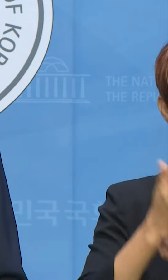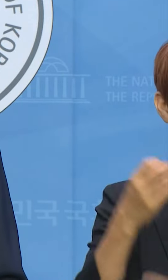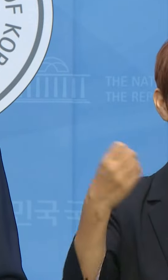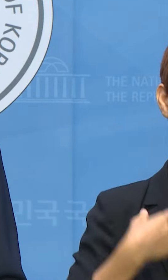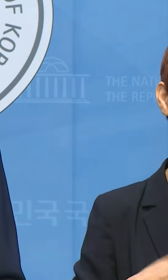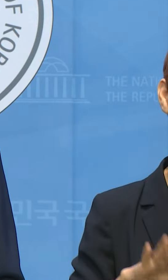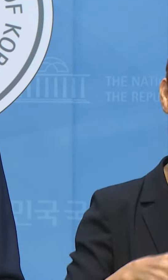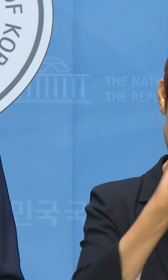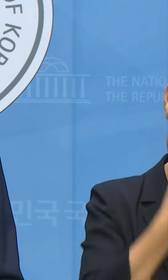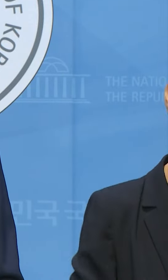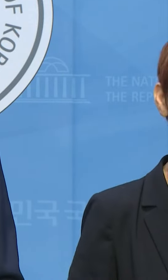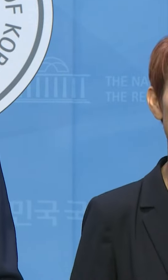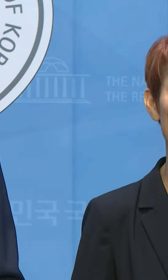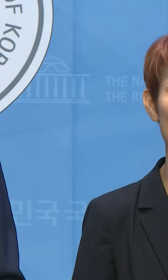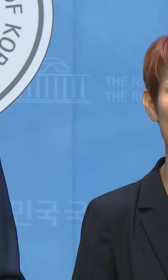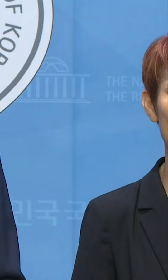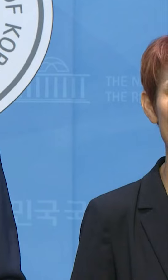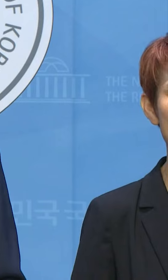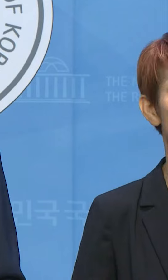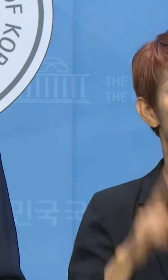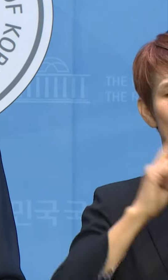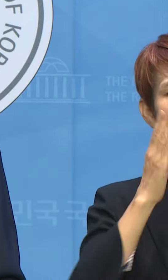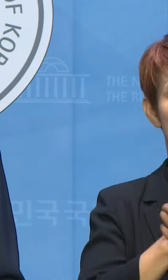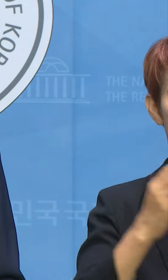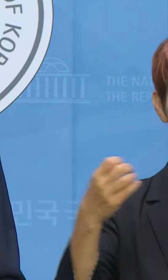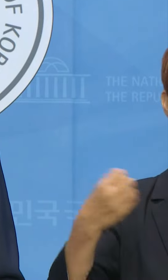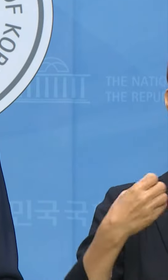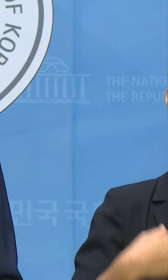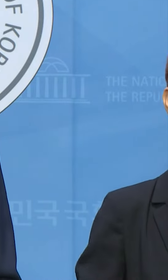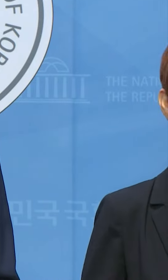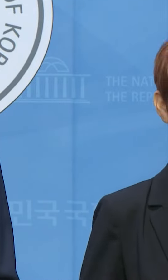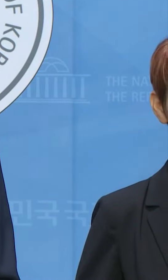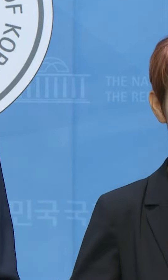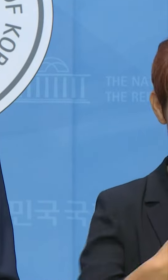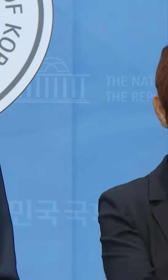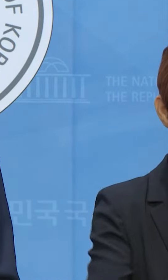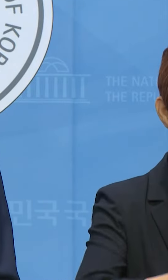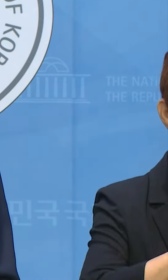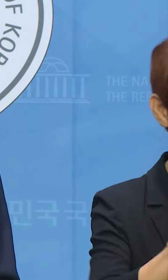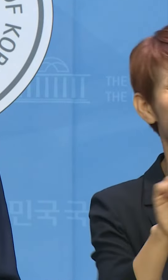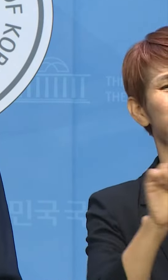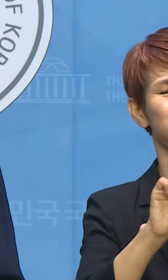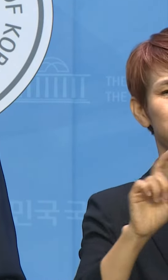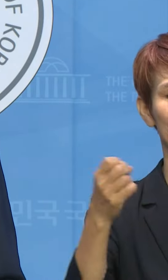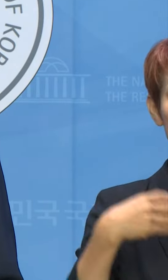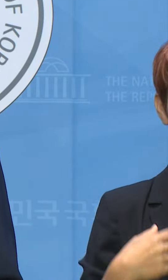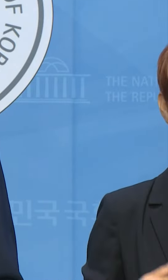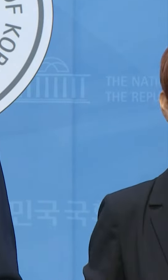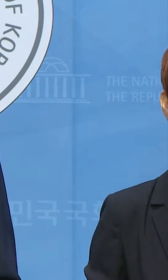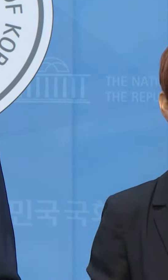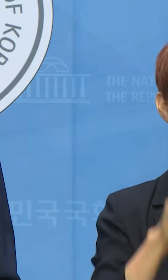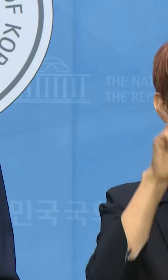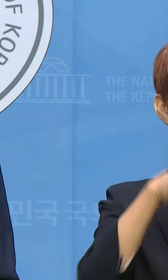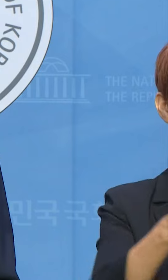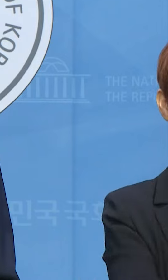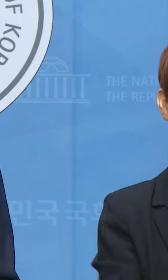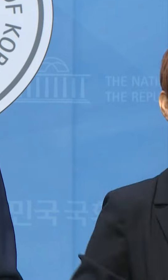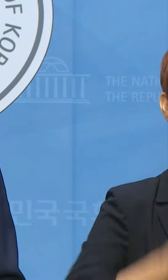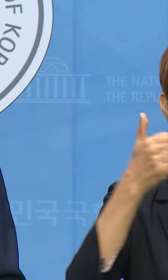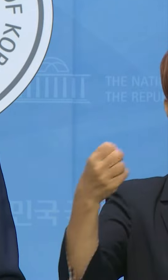지금도 힘들지 않느냐 더 다친다 창당이 웬말이냐 차라리 무소속으로